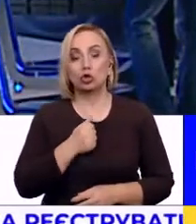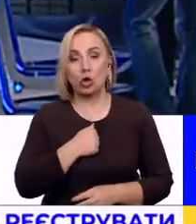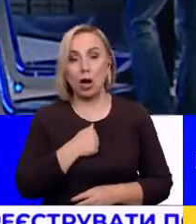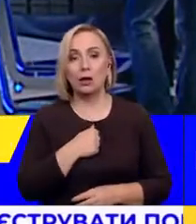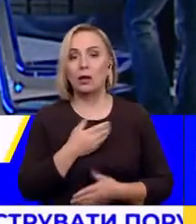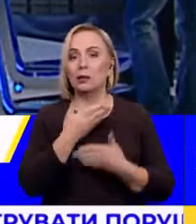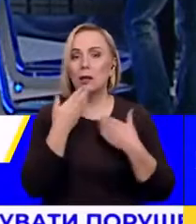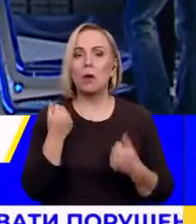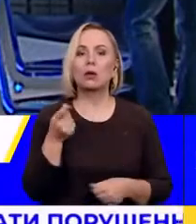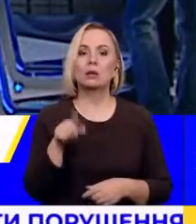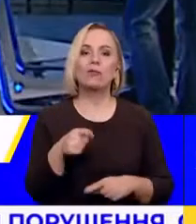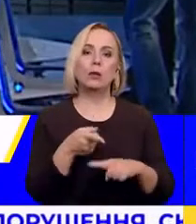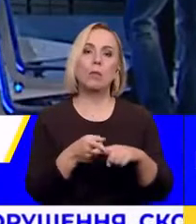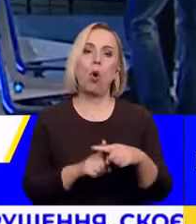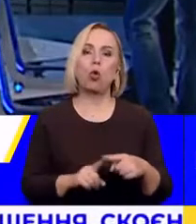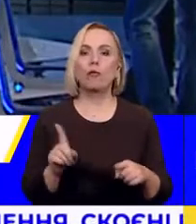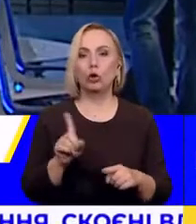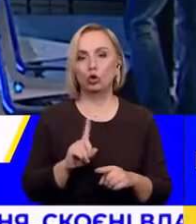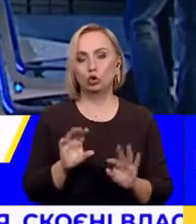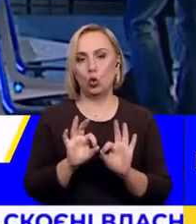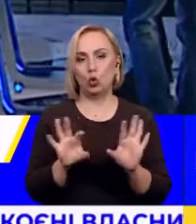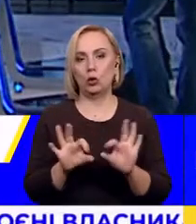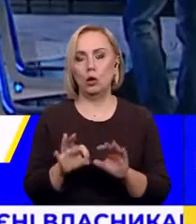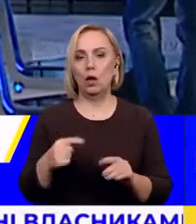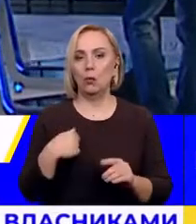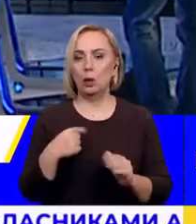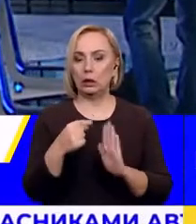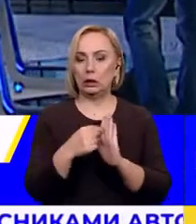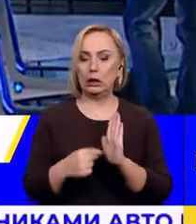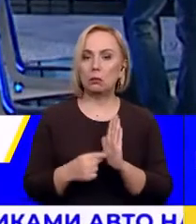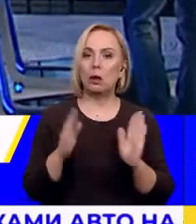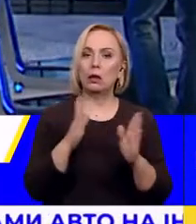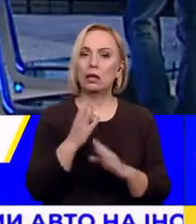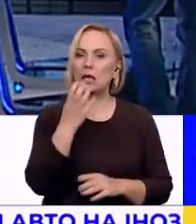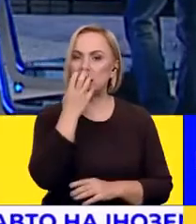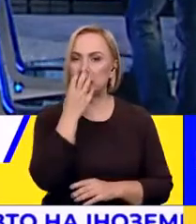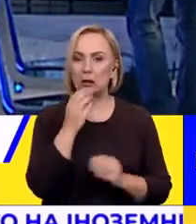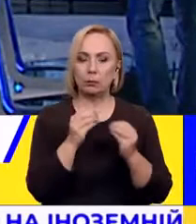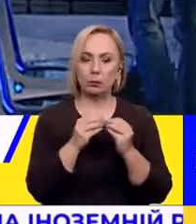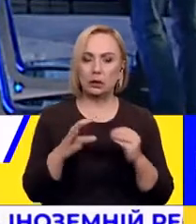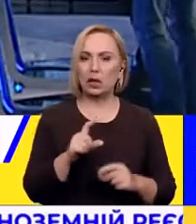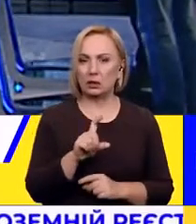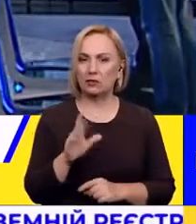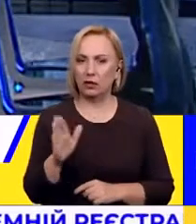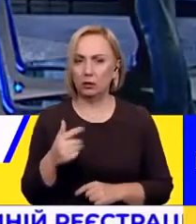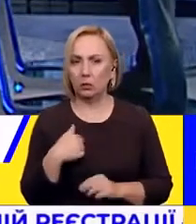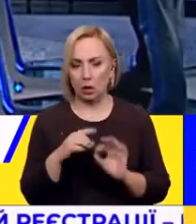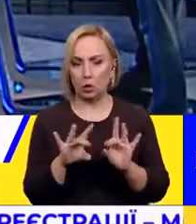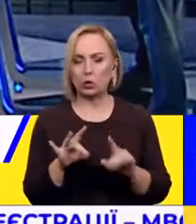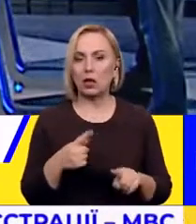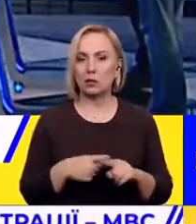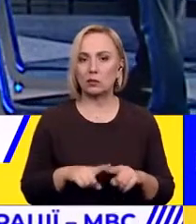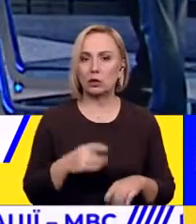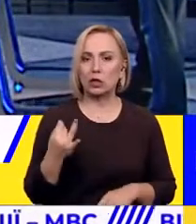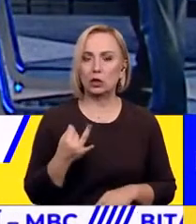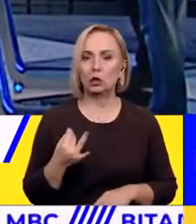навіть половини з того, про що кажуть. Ми ділимо один з одним кисень по 15 хвилин. Ми цю історію вже розповідали багато разів, зрештою, і її